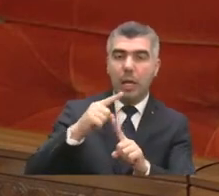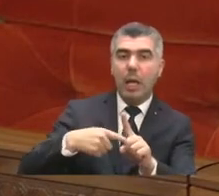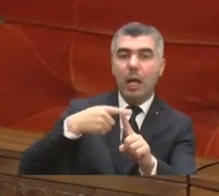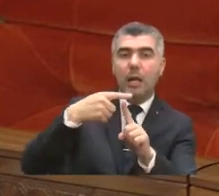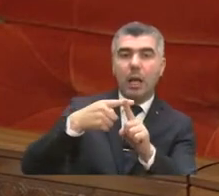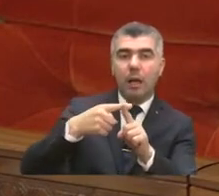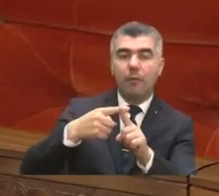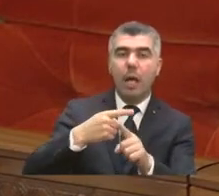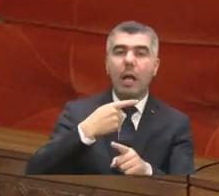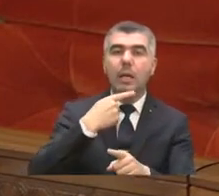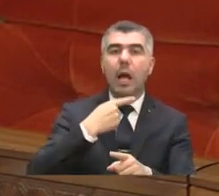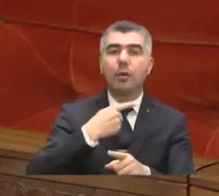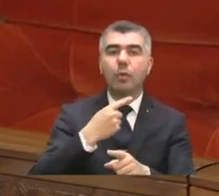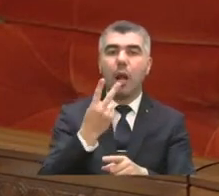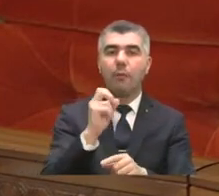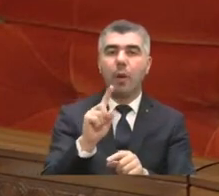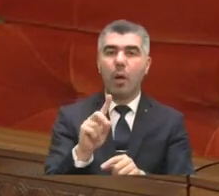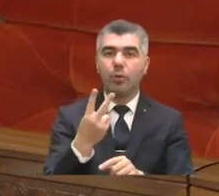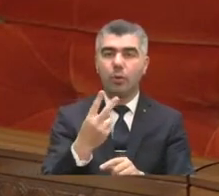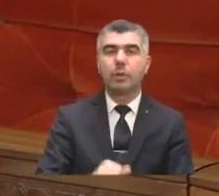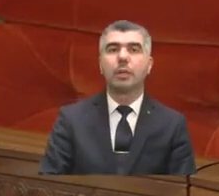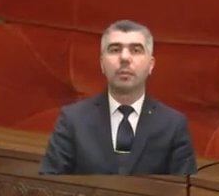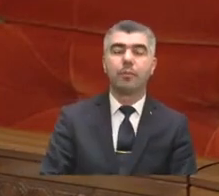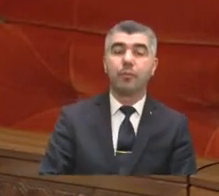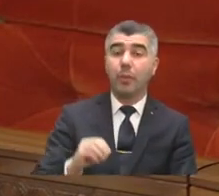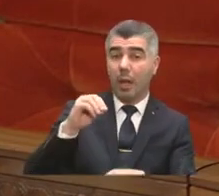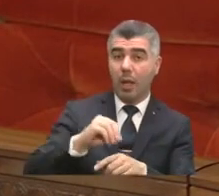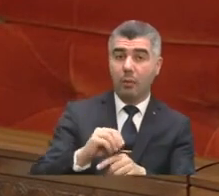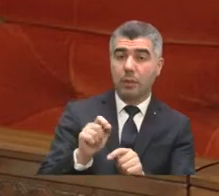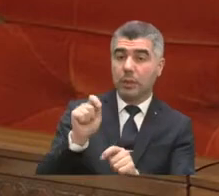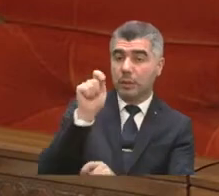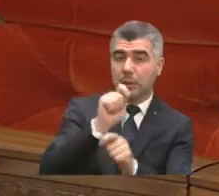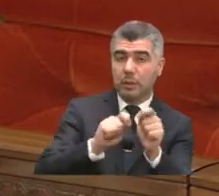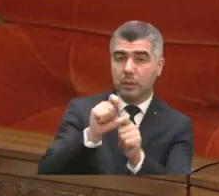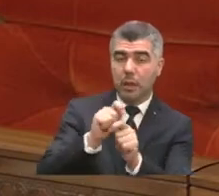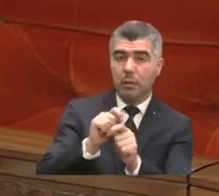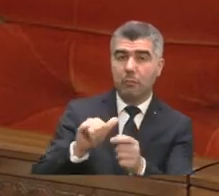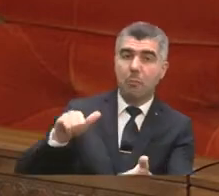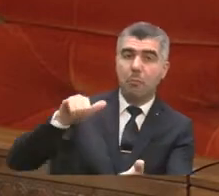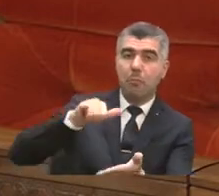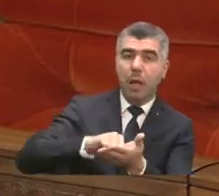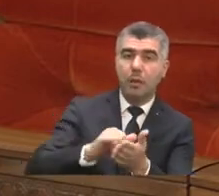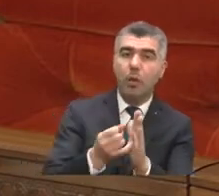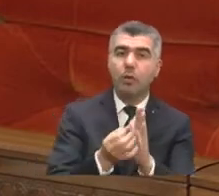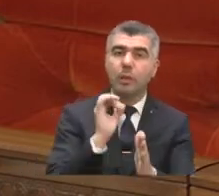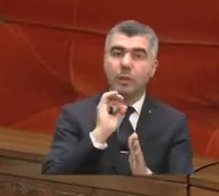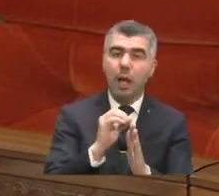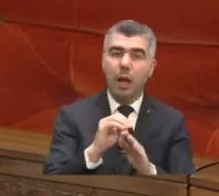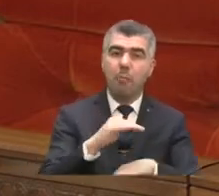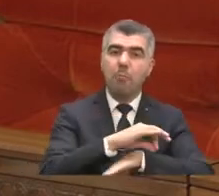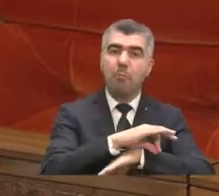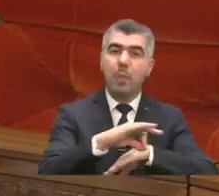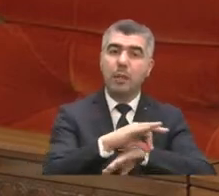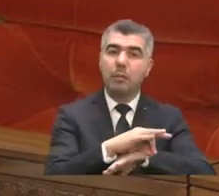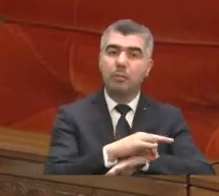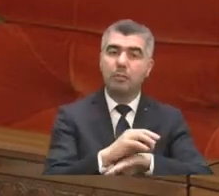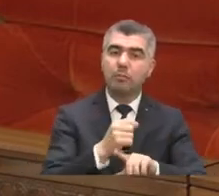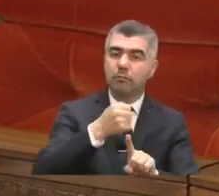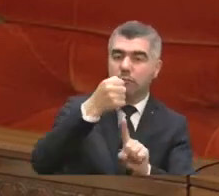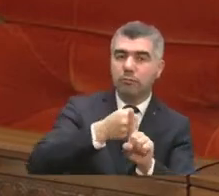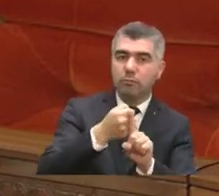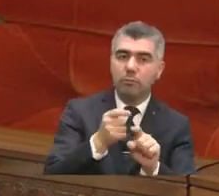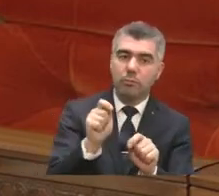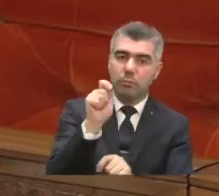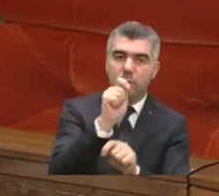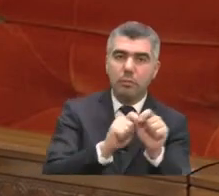مطار الناظور سنة 2021. وفي انتظار إنجاز المحطات المطارية الجديدة، تقوم المكتب الوطني للمطارات بمجموعة من التحسينات